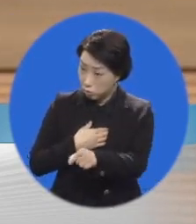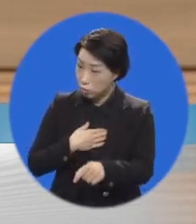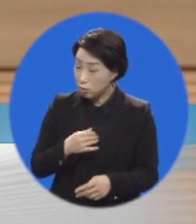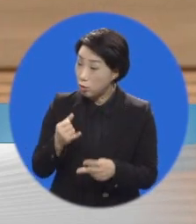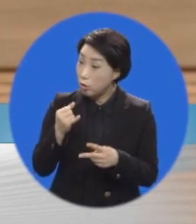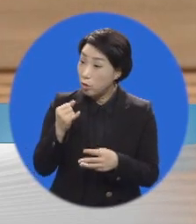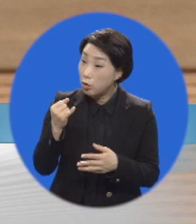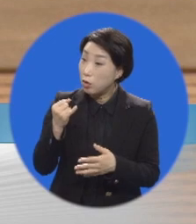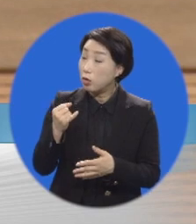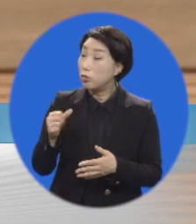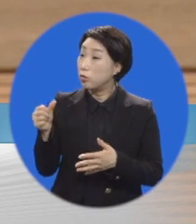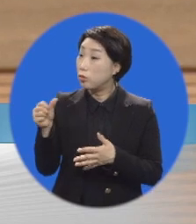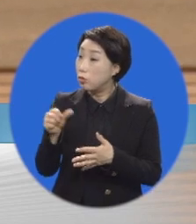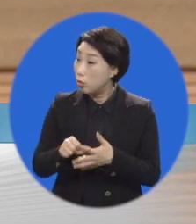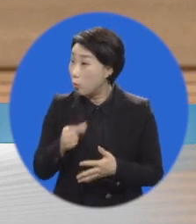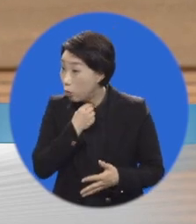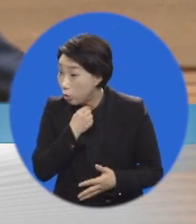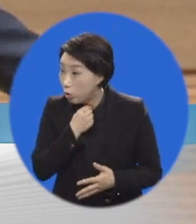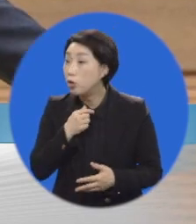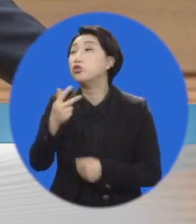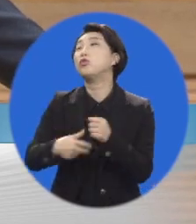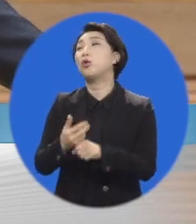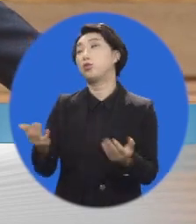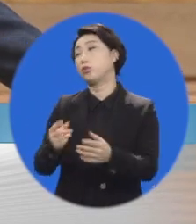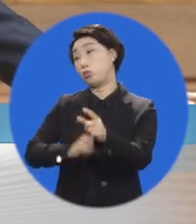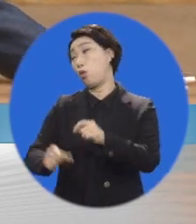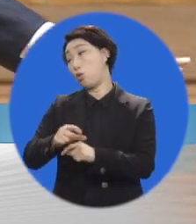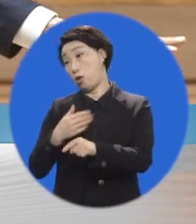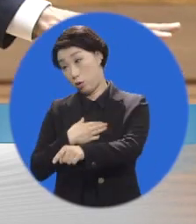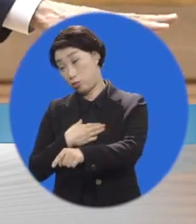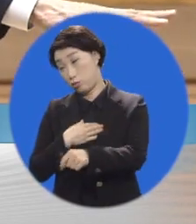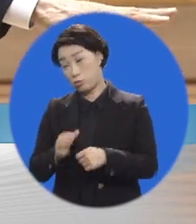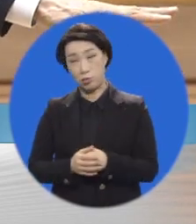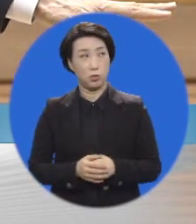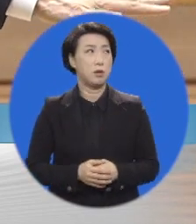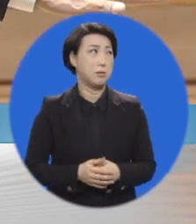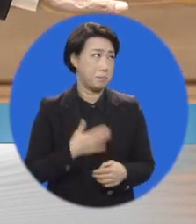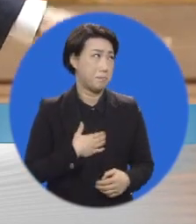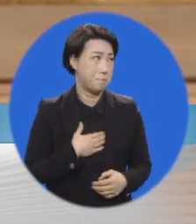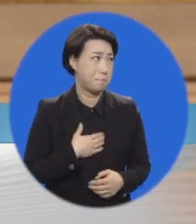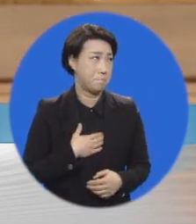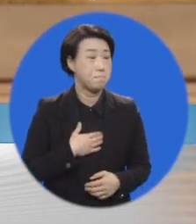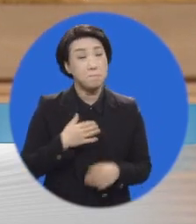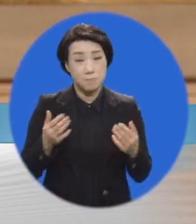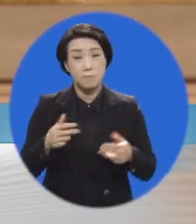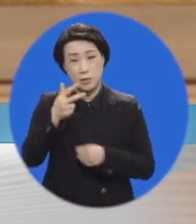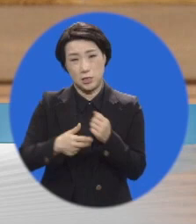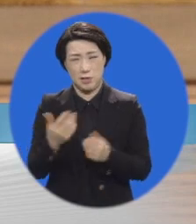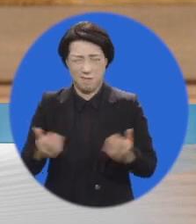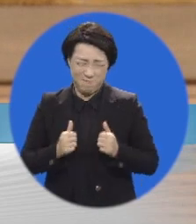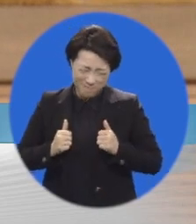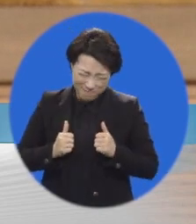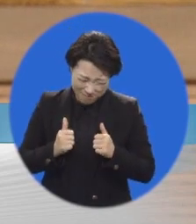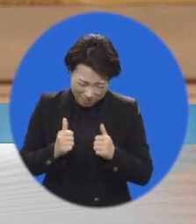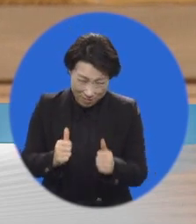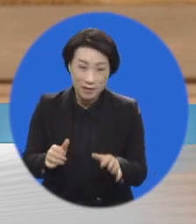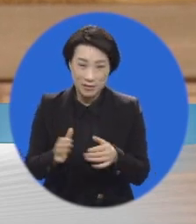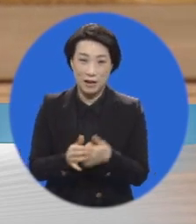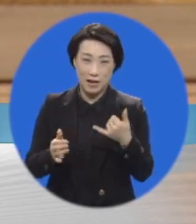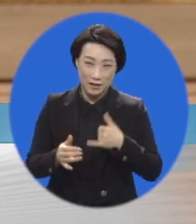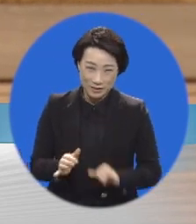그래도 7년을 더 살고 거기서 아들 딸을 많이 낳고 그리고